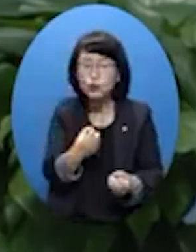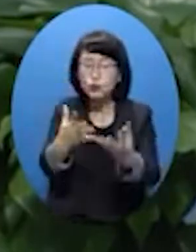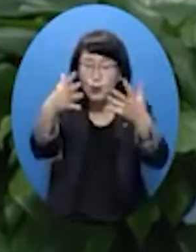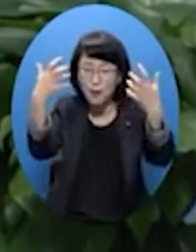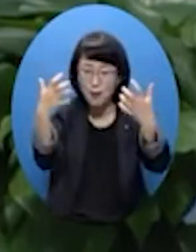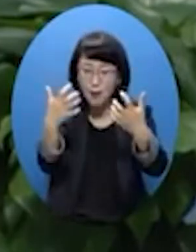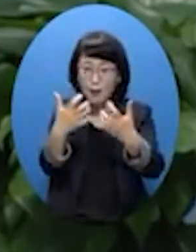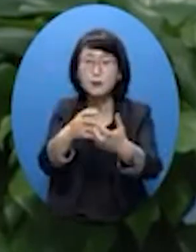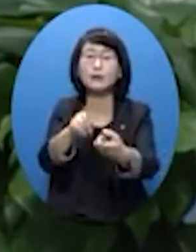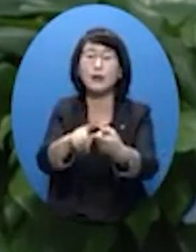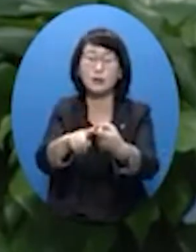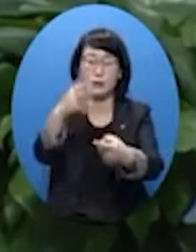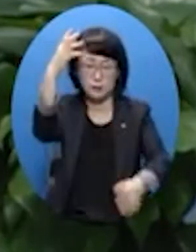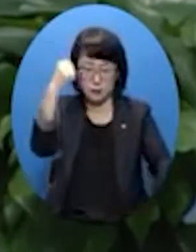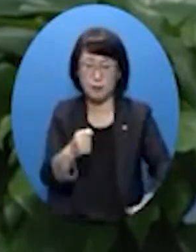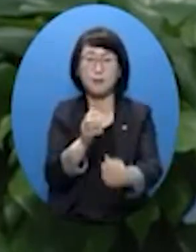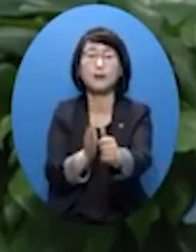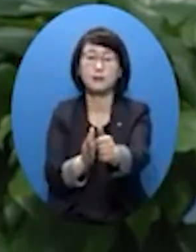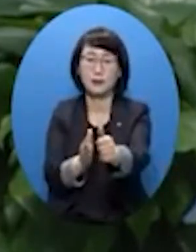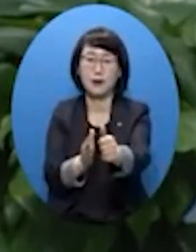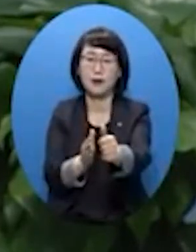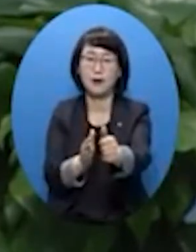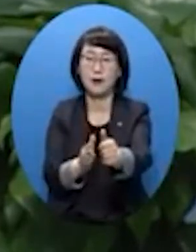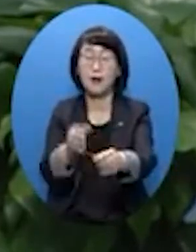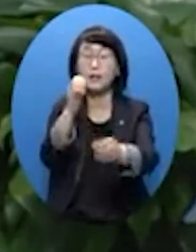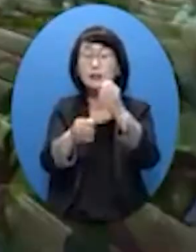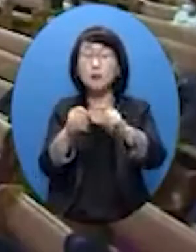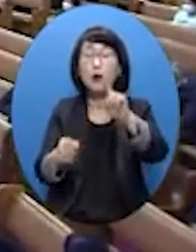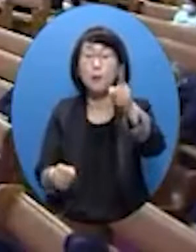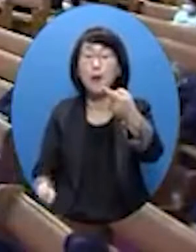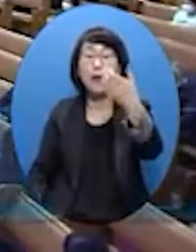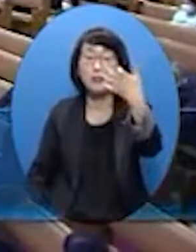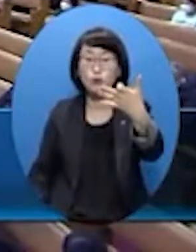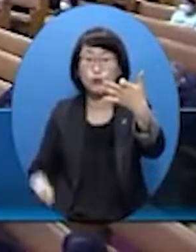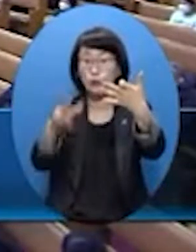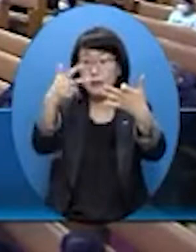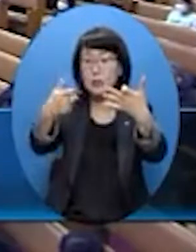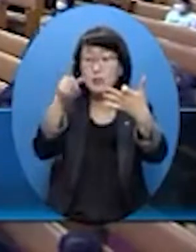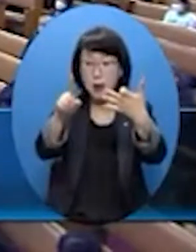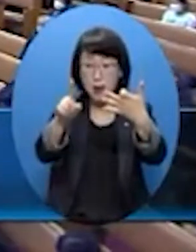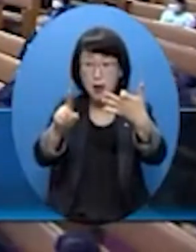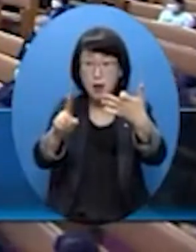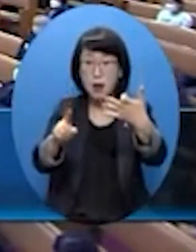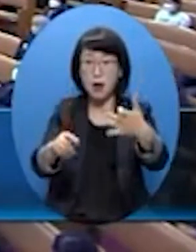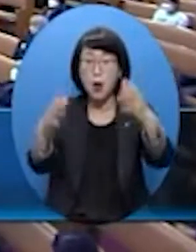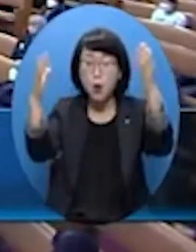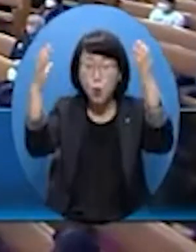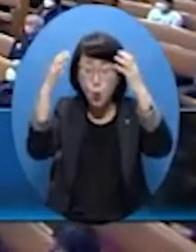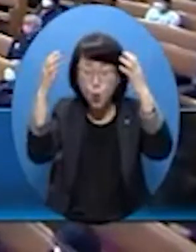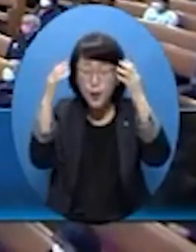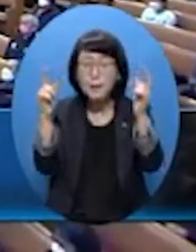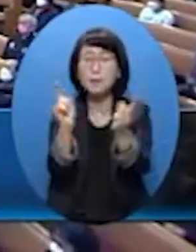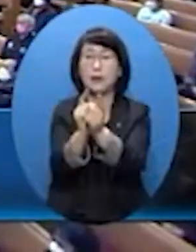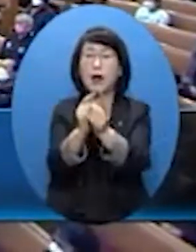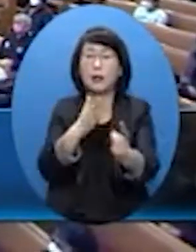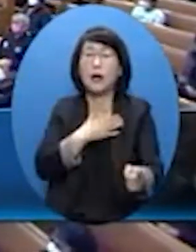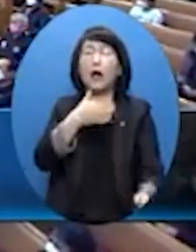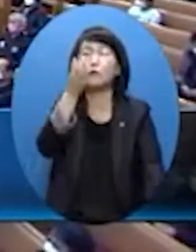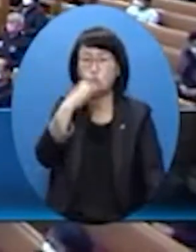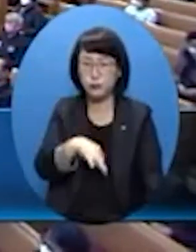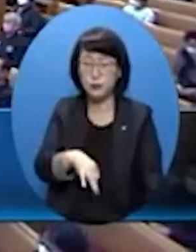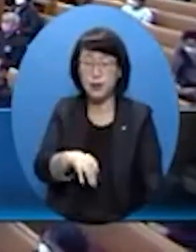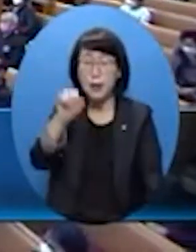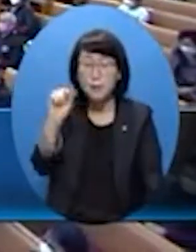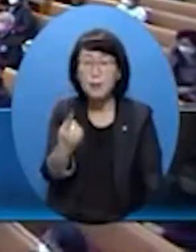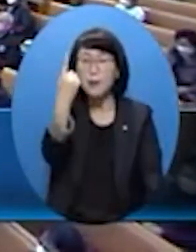길이라는 것을 잊지 말아야 합니다 g 편 119편 71 절의 6주 고백합니다 원한 당한 것이 내게 유익이라 이로